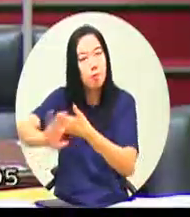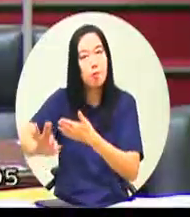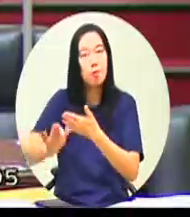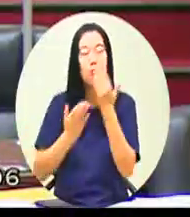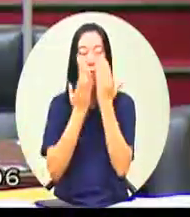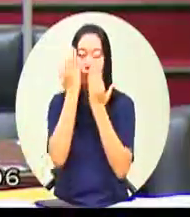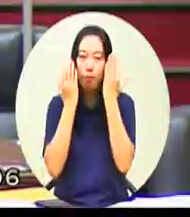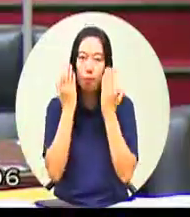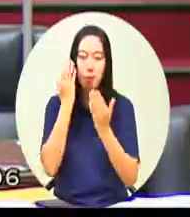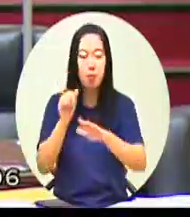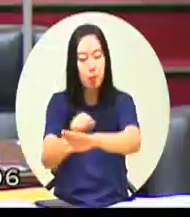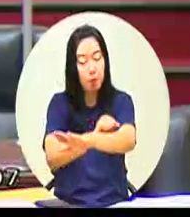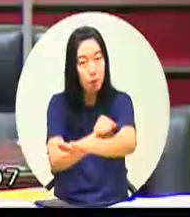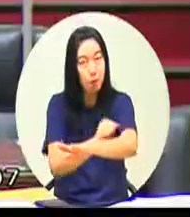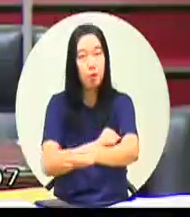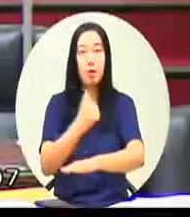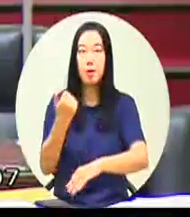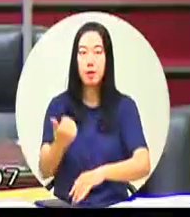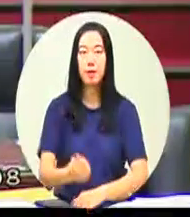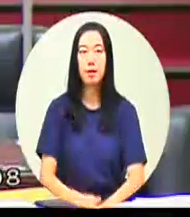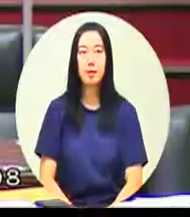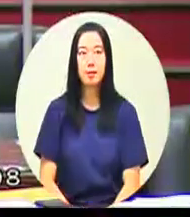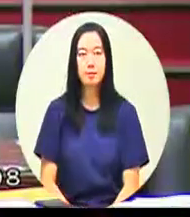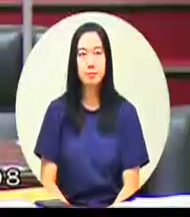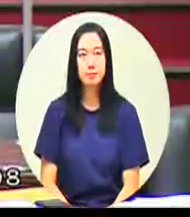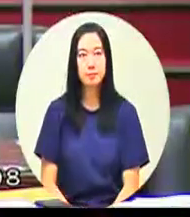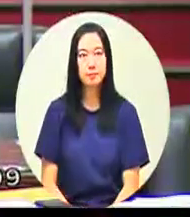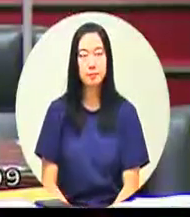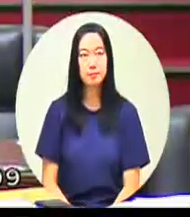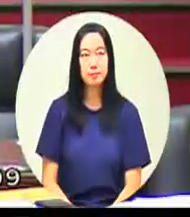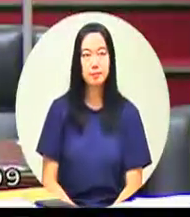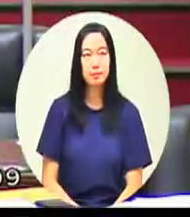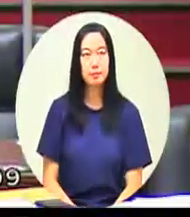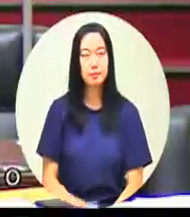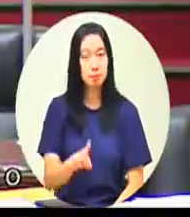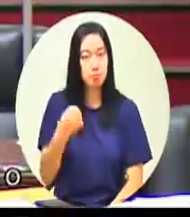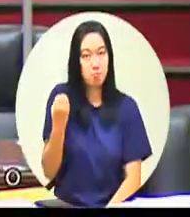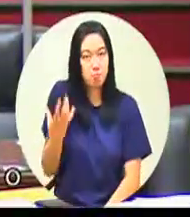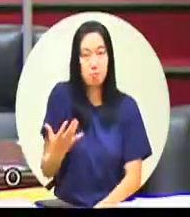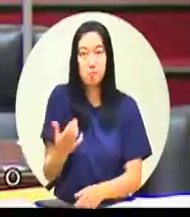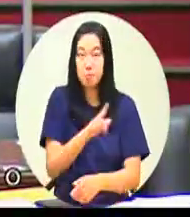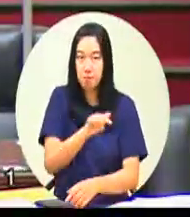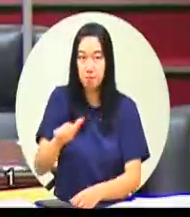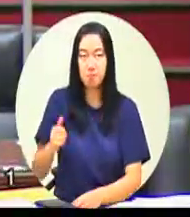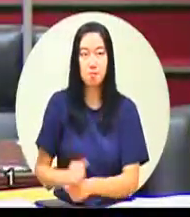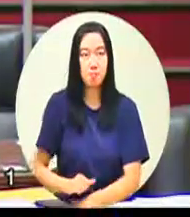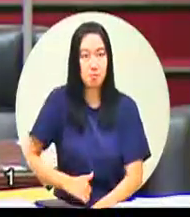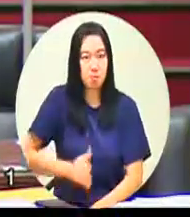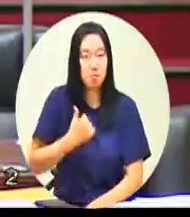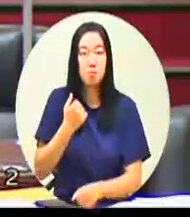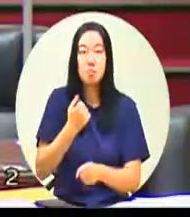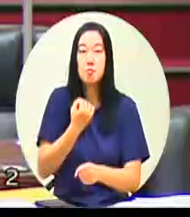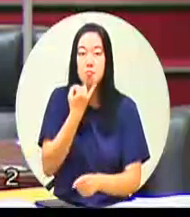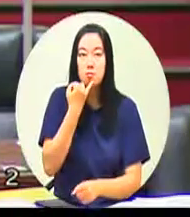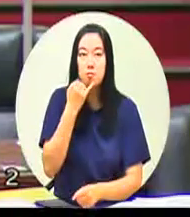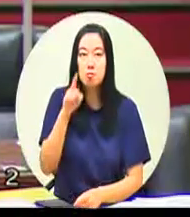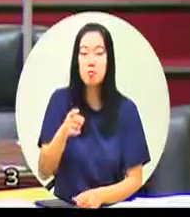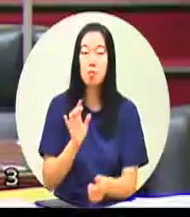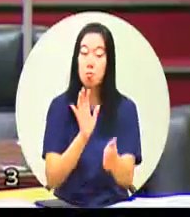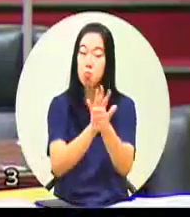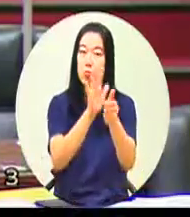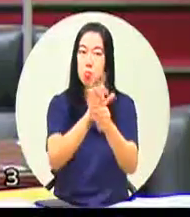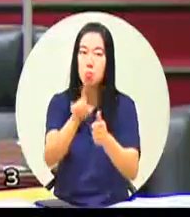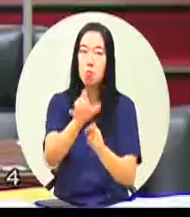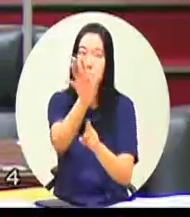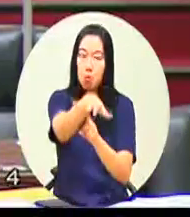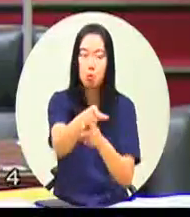要用的人没办法吃的也拿来去做成开发一个新的产品，彻彻底底的创造了农